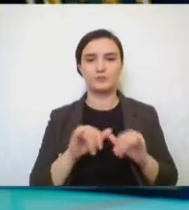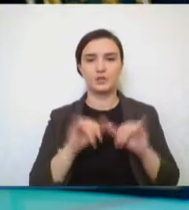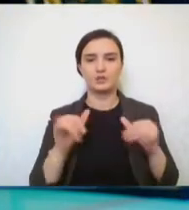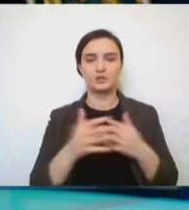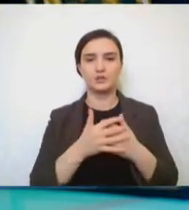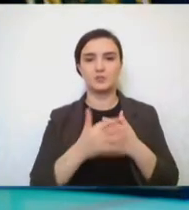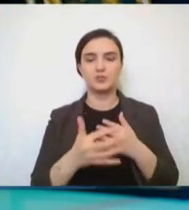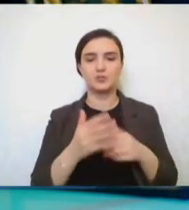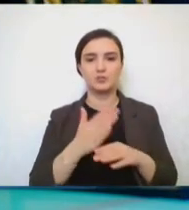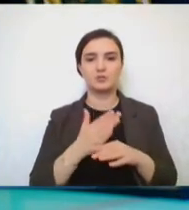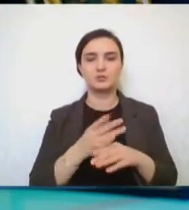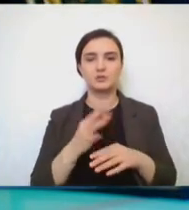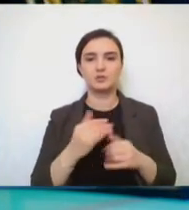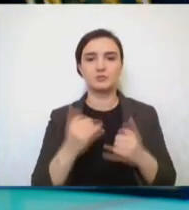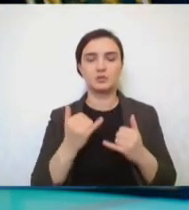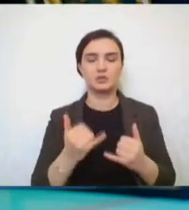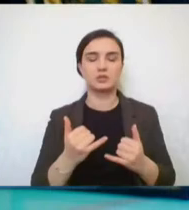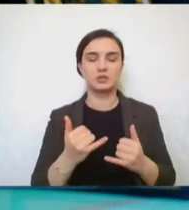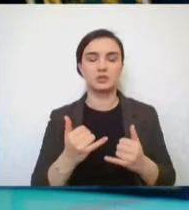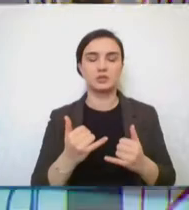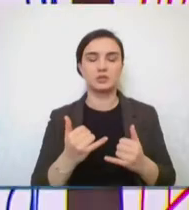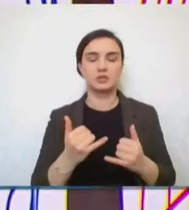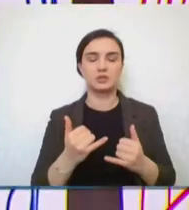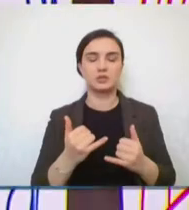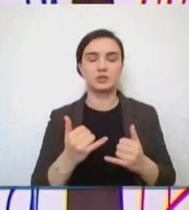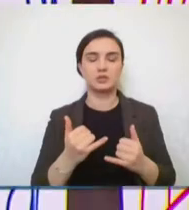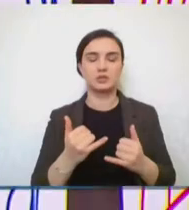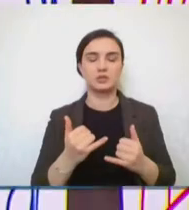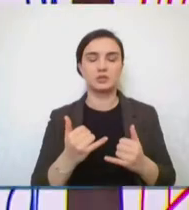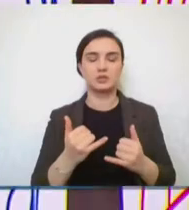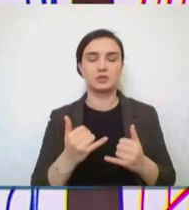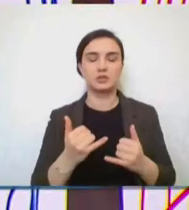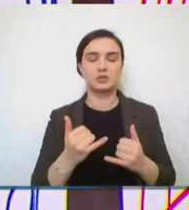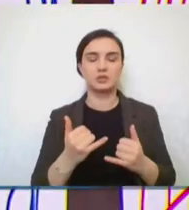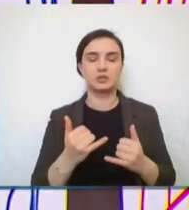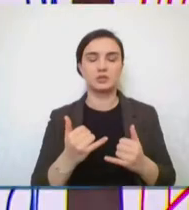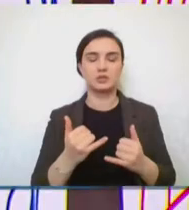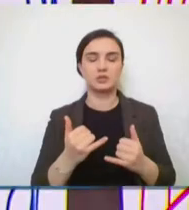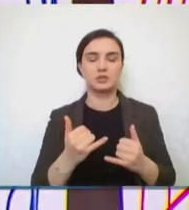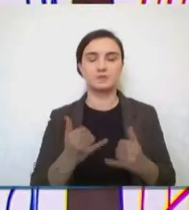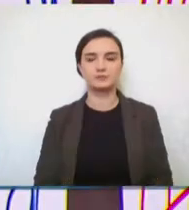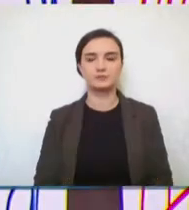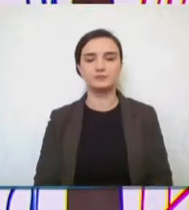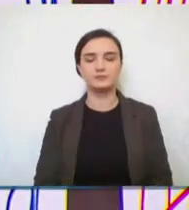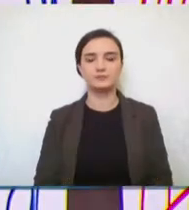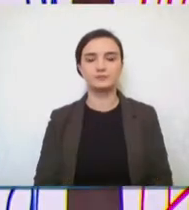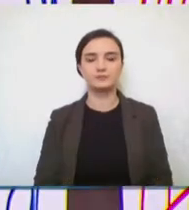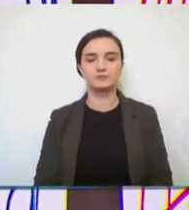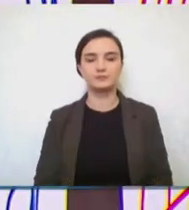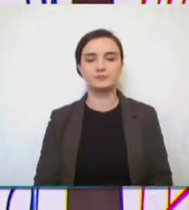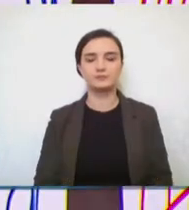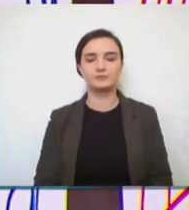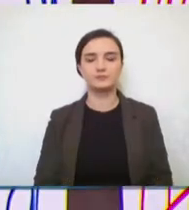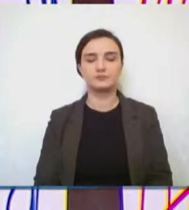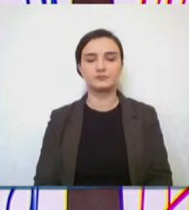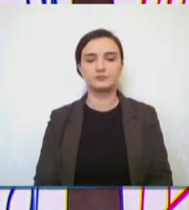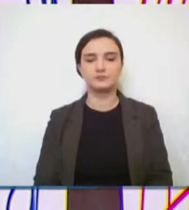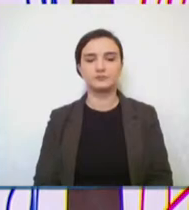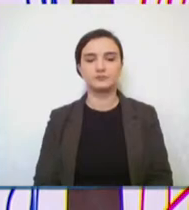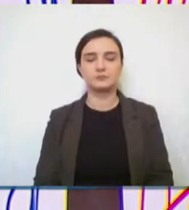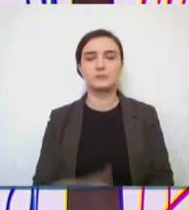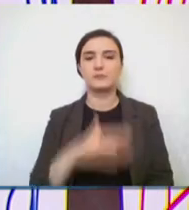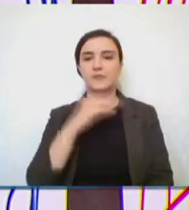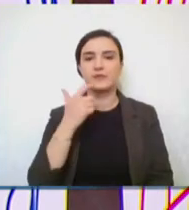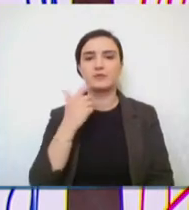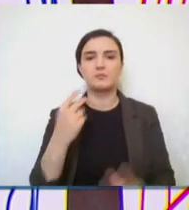ეს არ დასტურდება ხოლმე. მოდით დავუბრუნდეთ თემას, რომელიც ბევრი მაყურებლის კითხვაშიც ჟღერს.